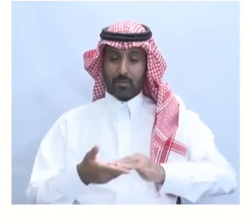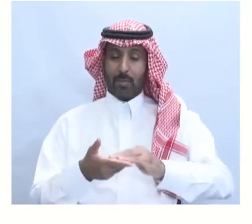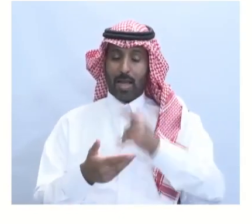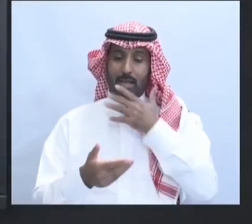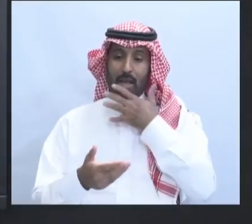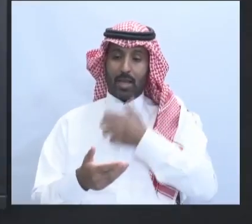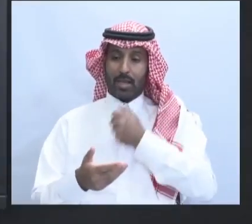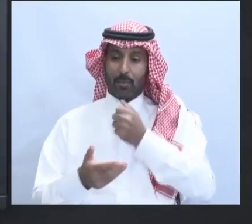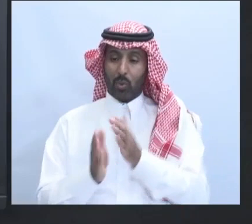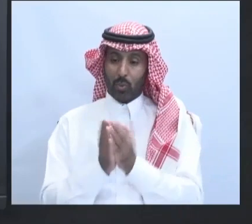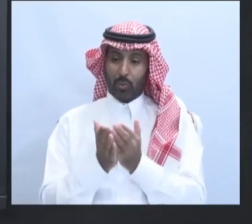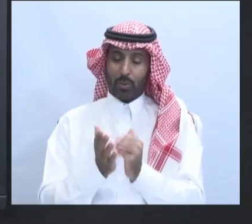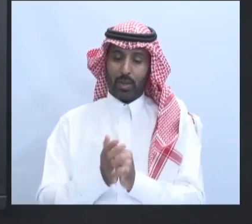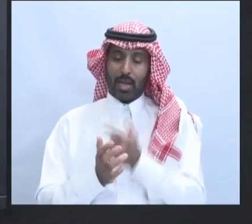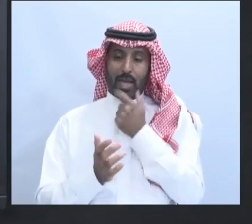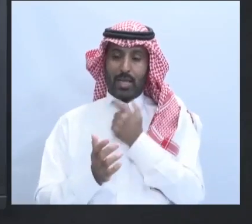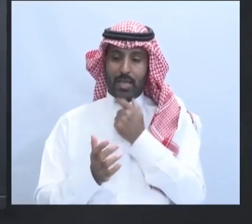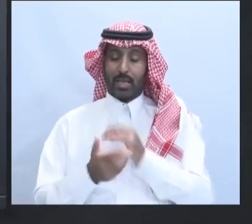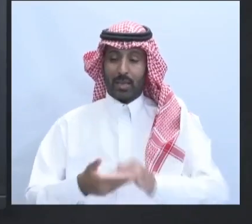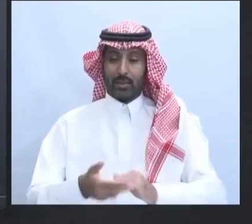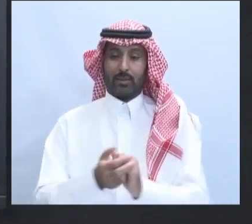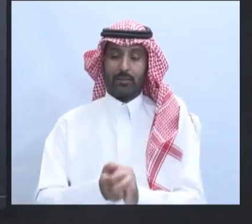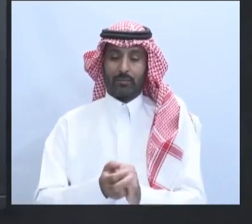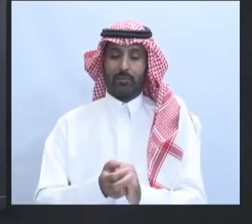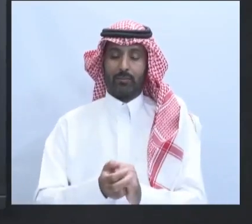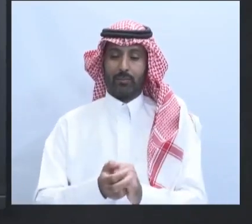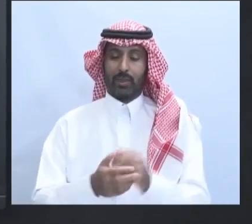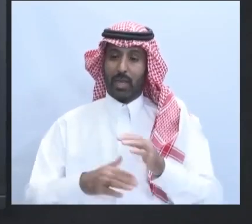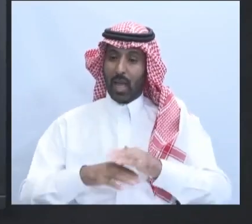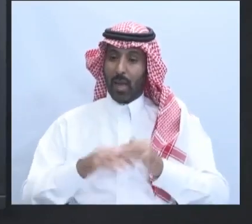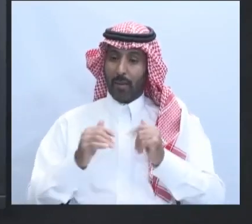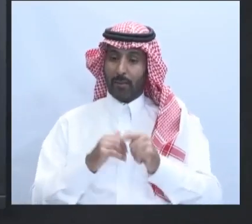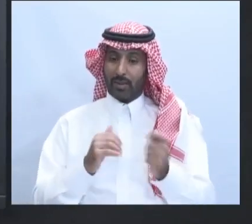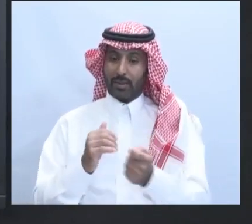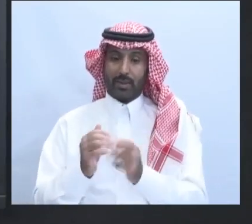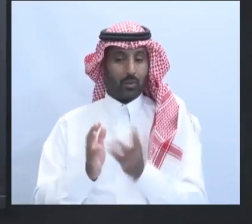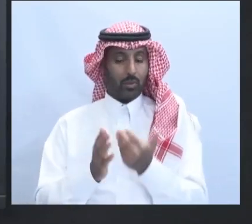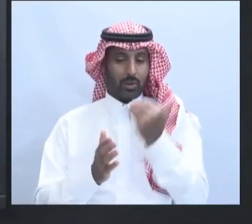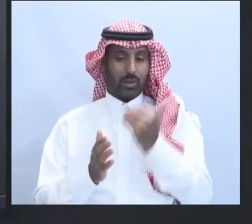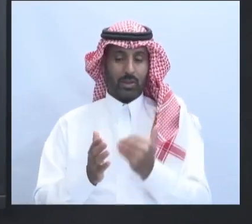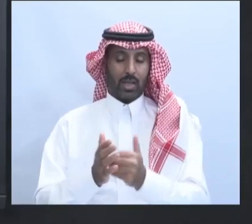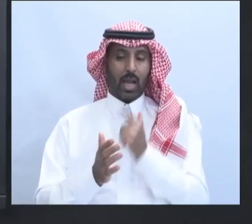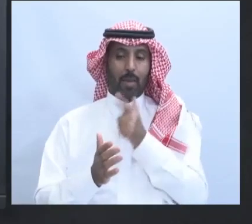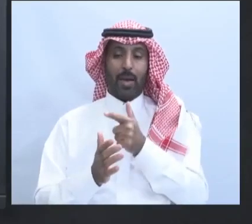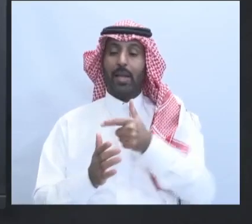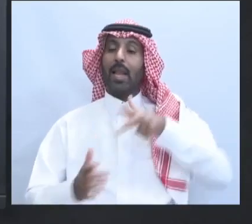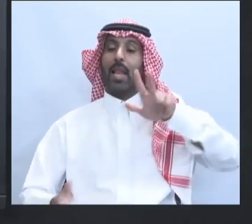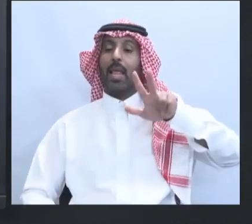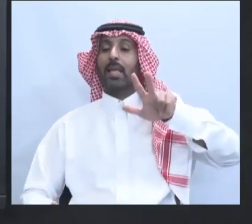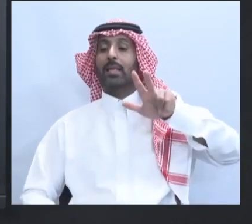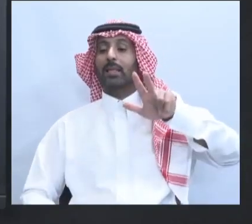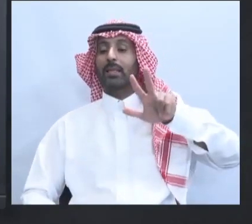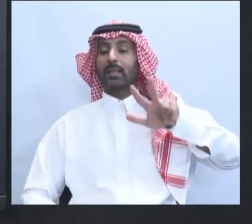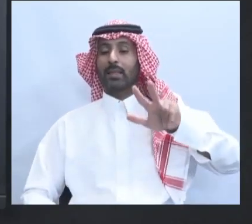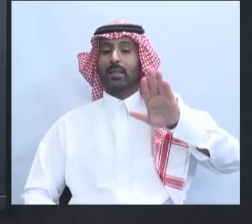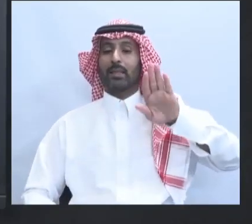لهذا العلم عباره جدا نفيسه تكتب بماء الذهب عن الاسناد فما هي العباره التي اطلقها رحمه